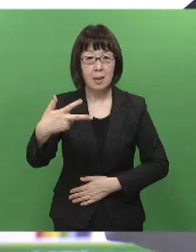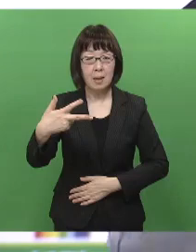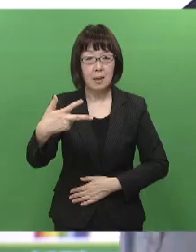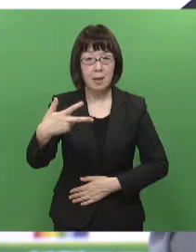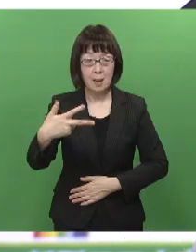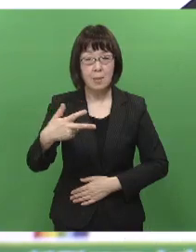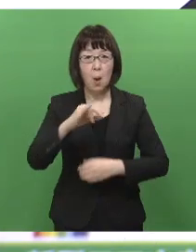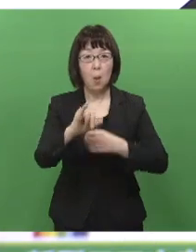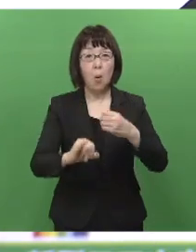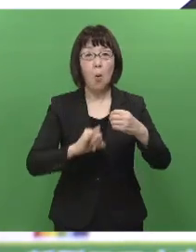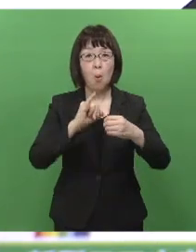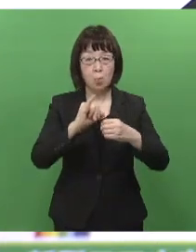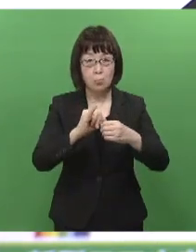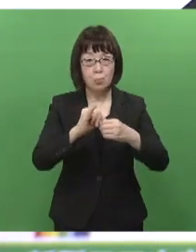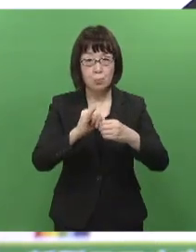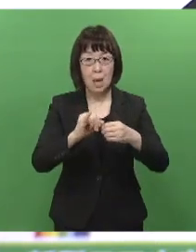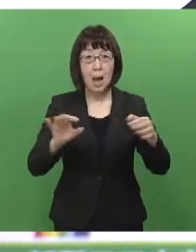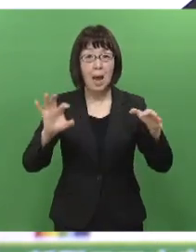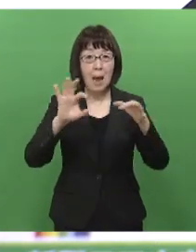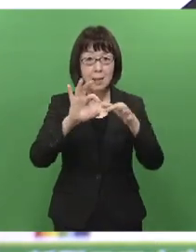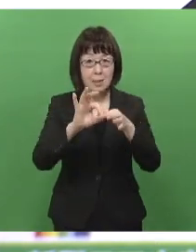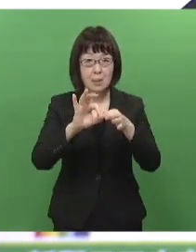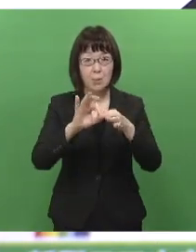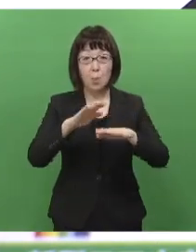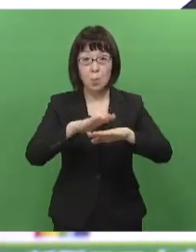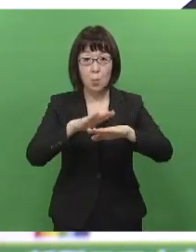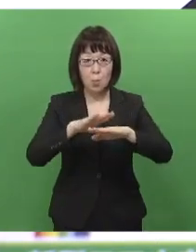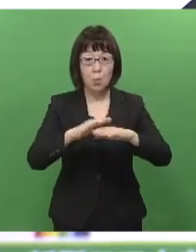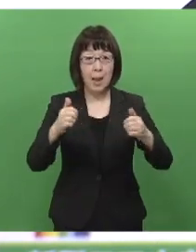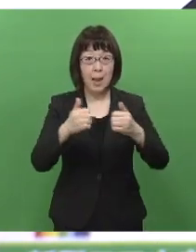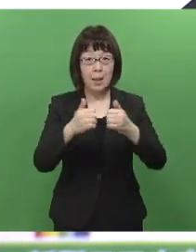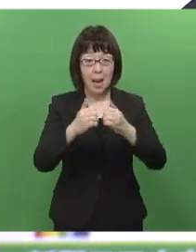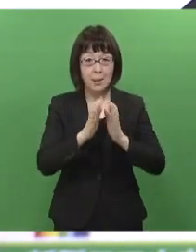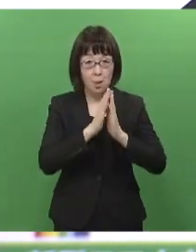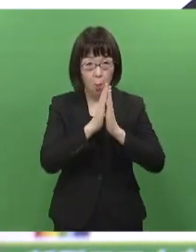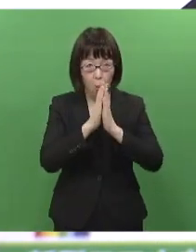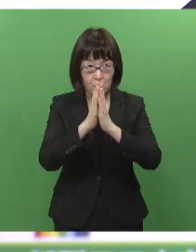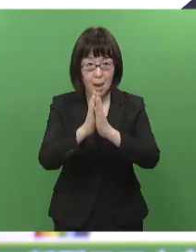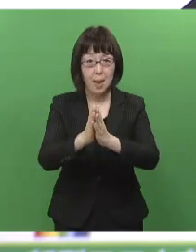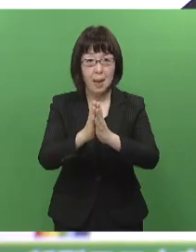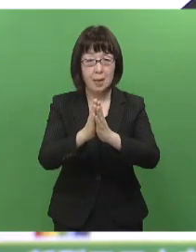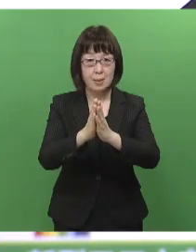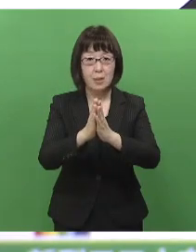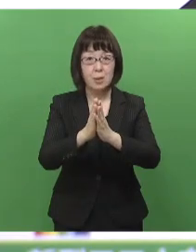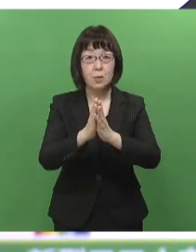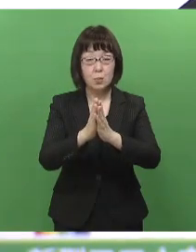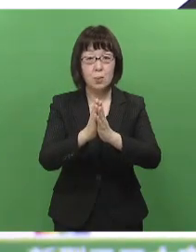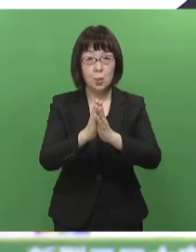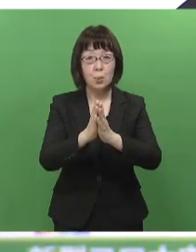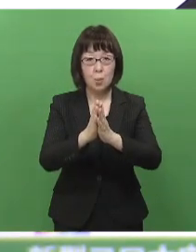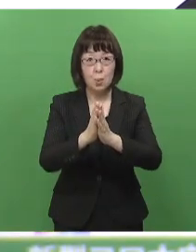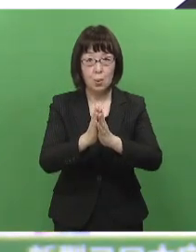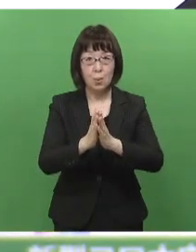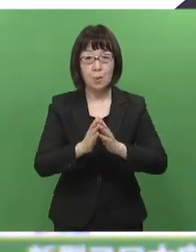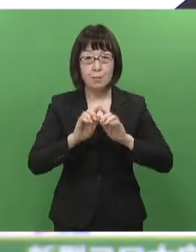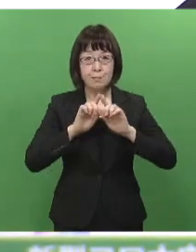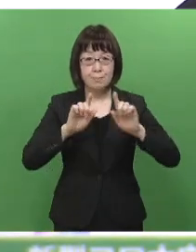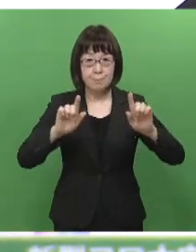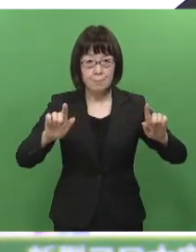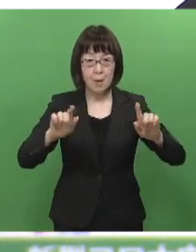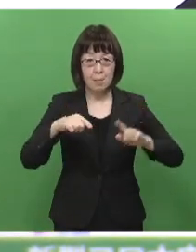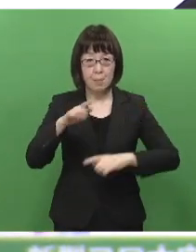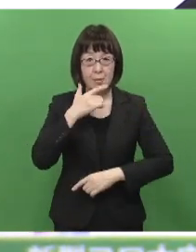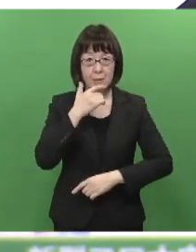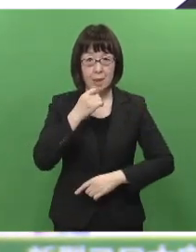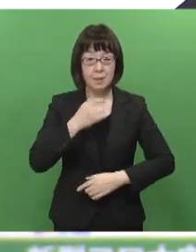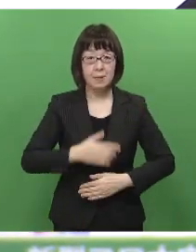オンラインによります、お願い会議なども進めて、直にお願いをしていきたいと思